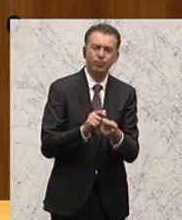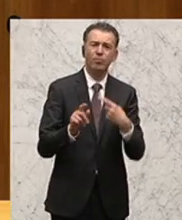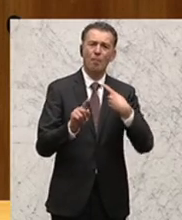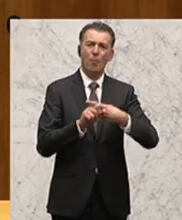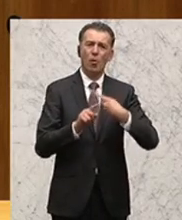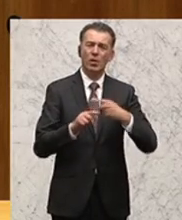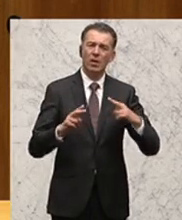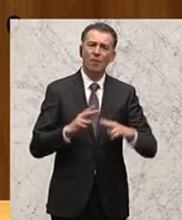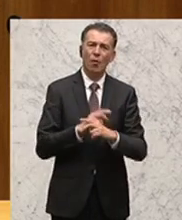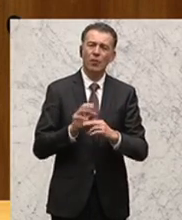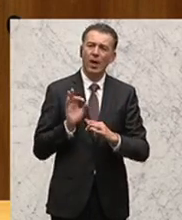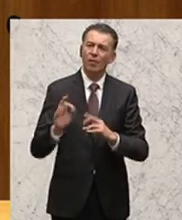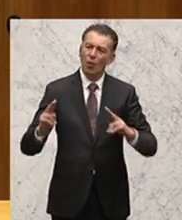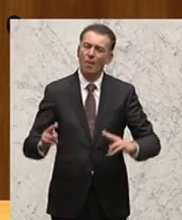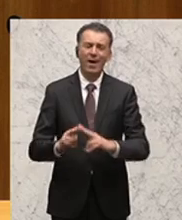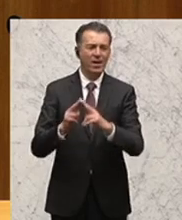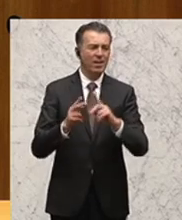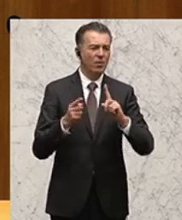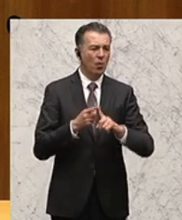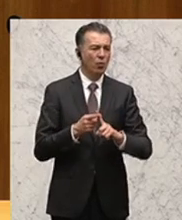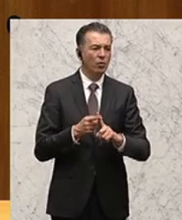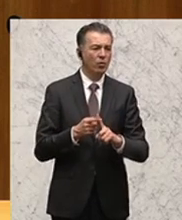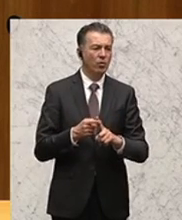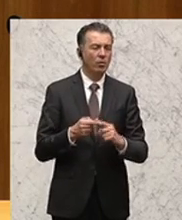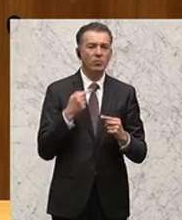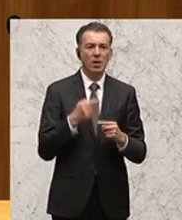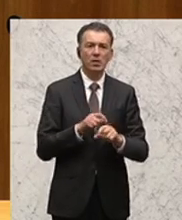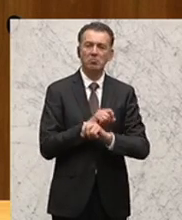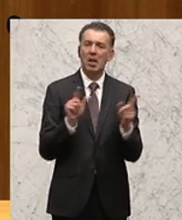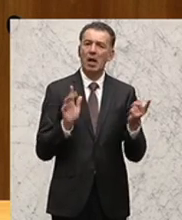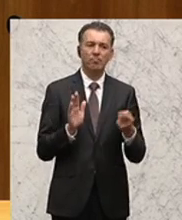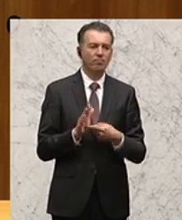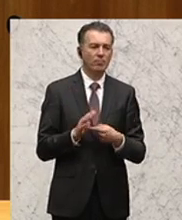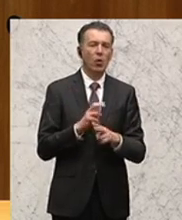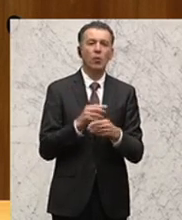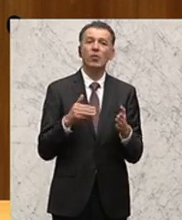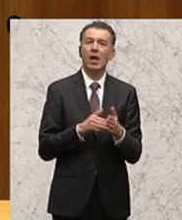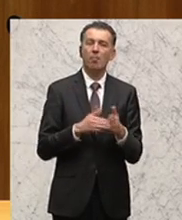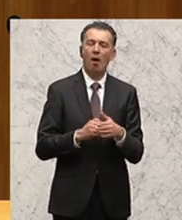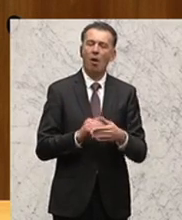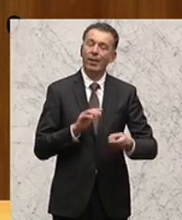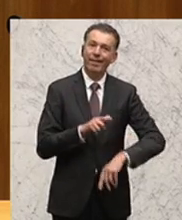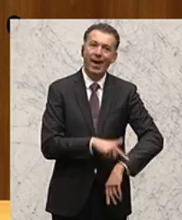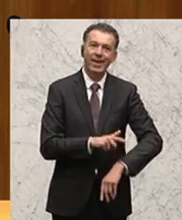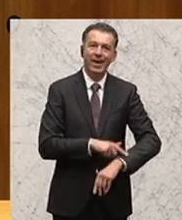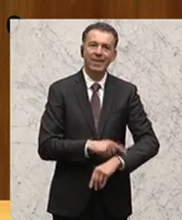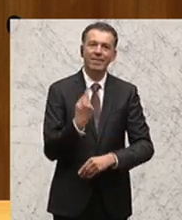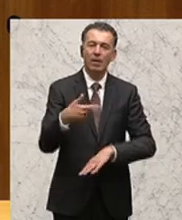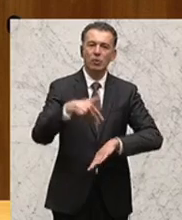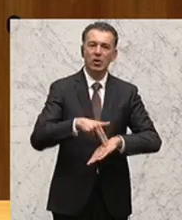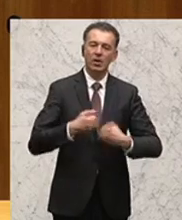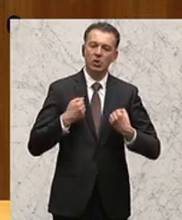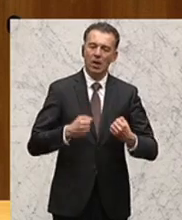Beitrag Österreichs für Paris zu sorgen. Und möchte schließen mit der eindeutigen Feststellung, Österreich braucht ganz dringend ein